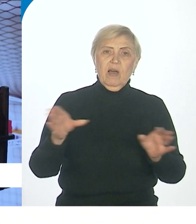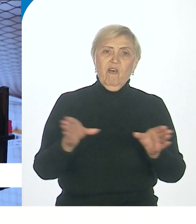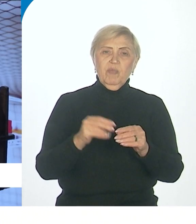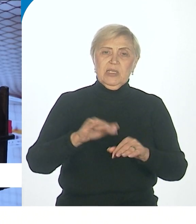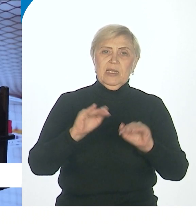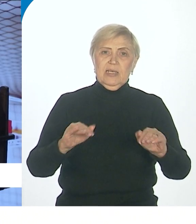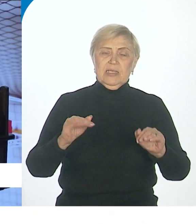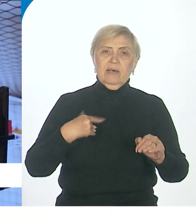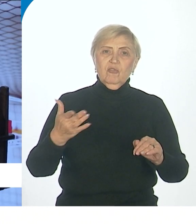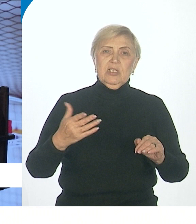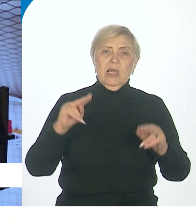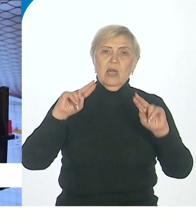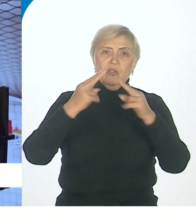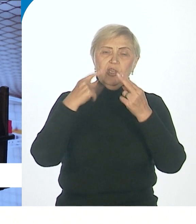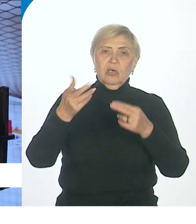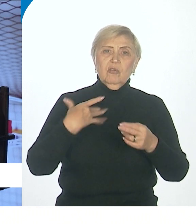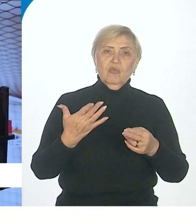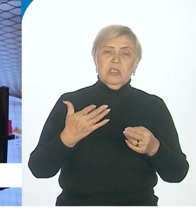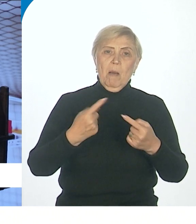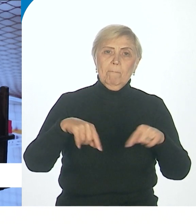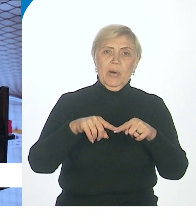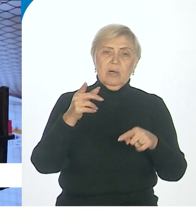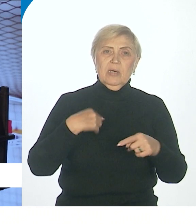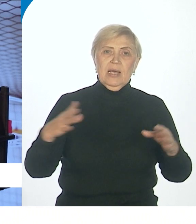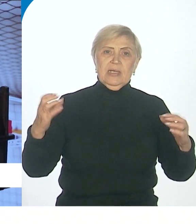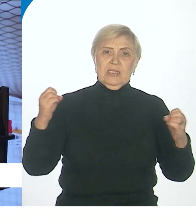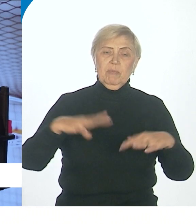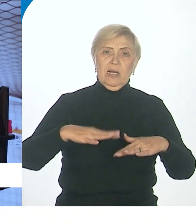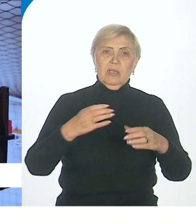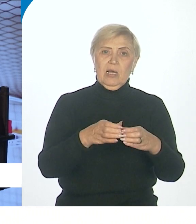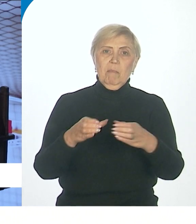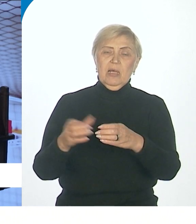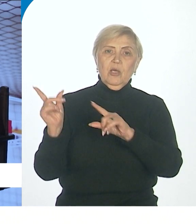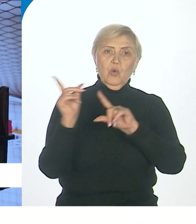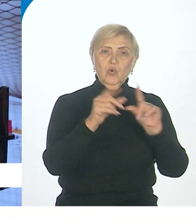детского технопарка и краевого центра берут, собираются в команду и едут. И едут. Да.